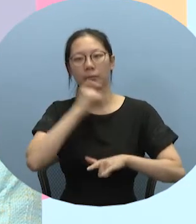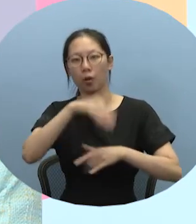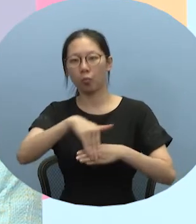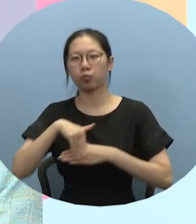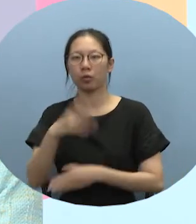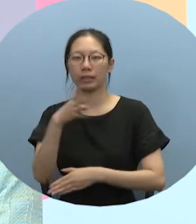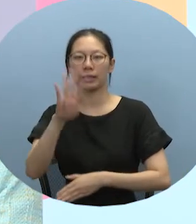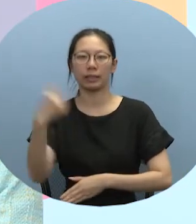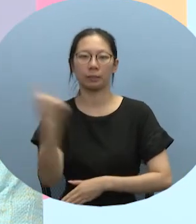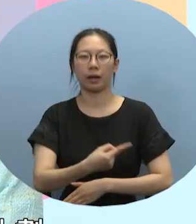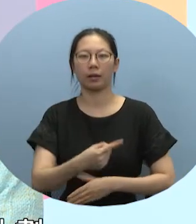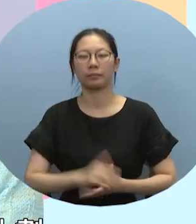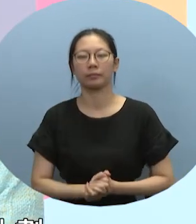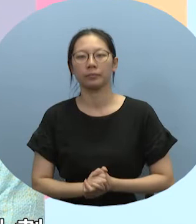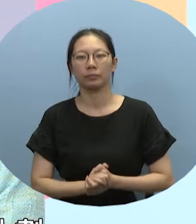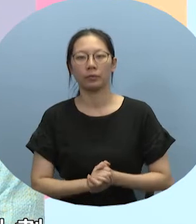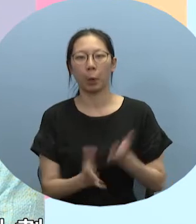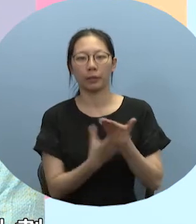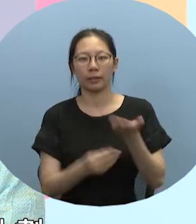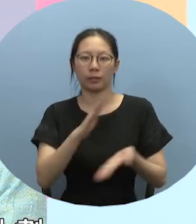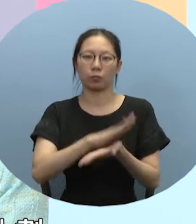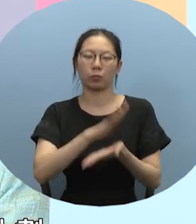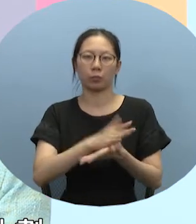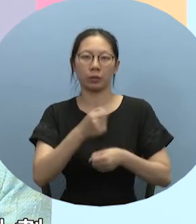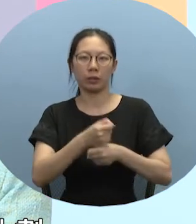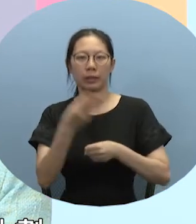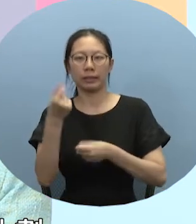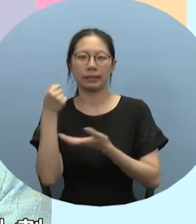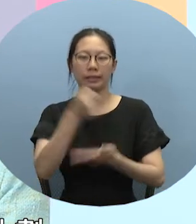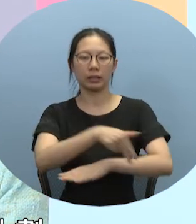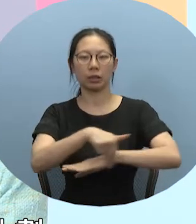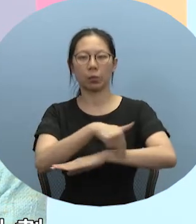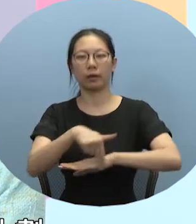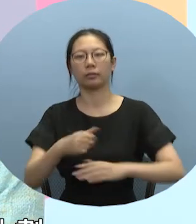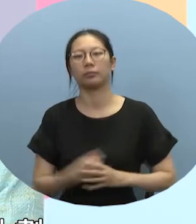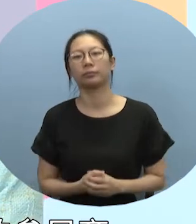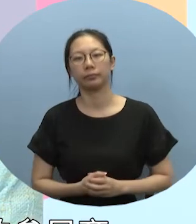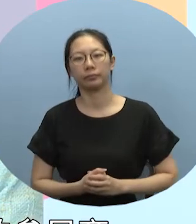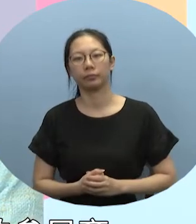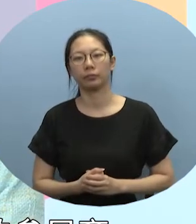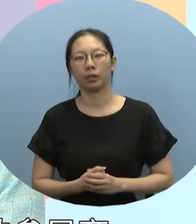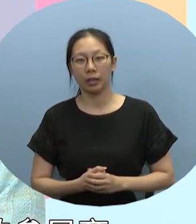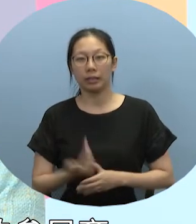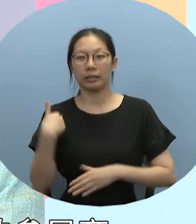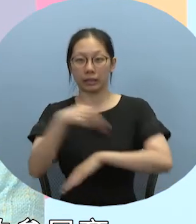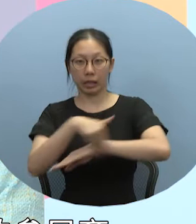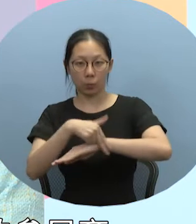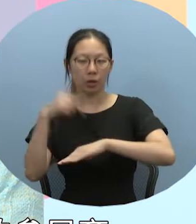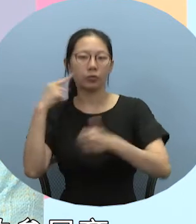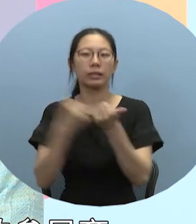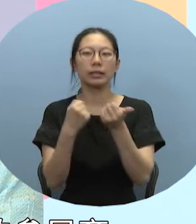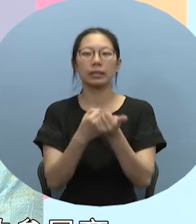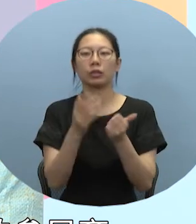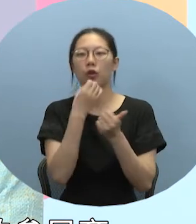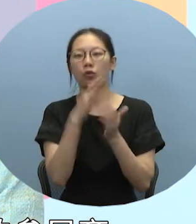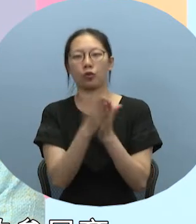了4000萬元，推出印刷及出版業資助計劃，原計劃是資助去年